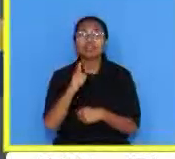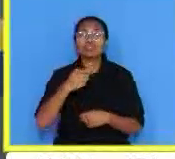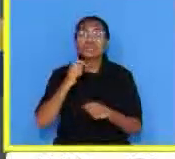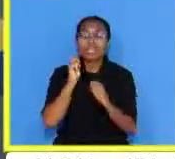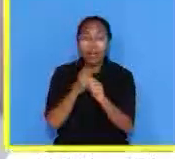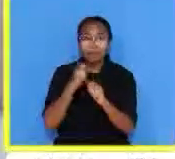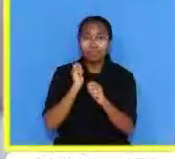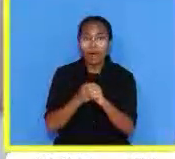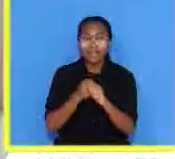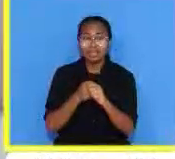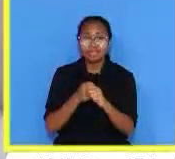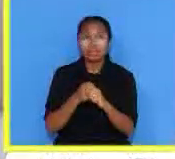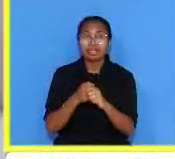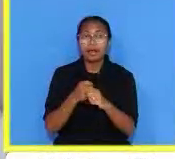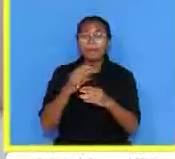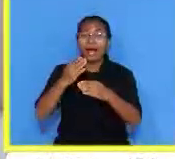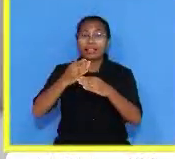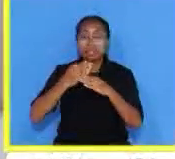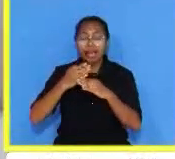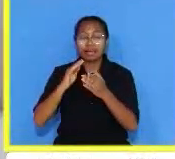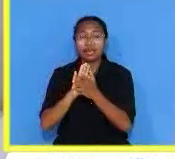mengorganisir, mengantar dan